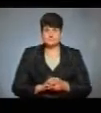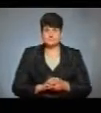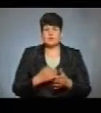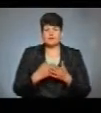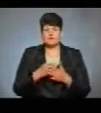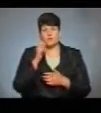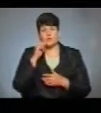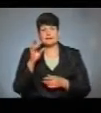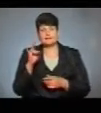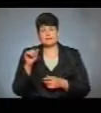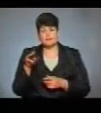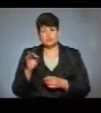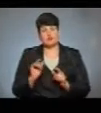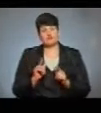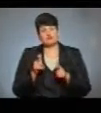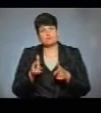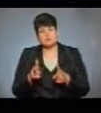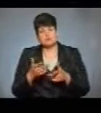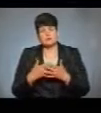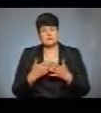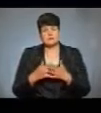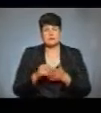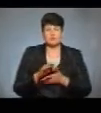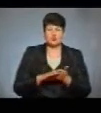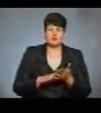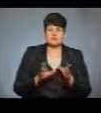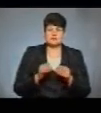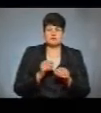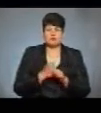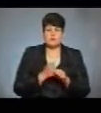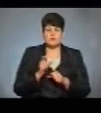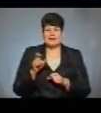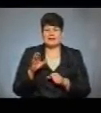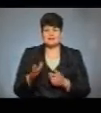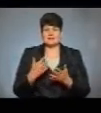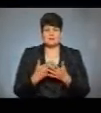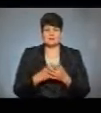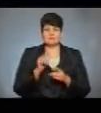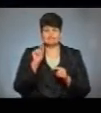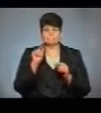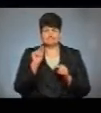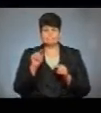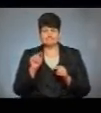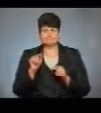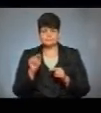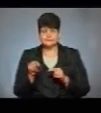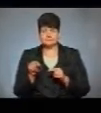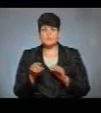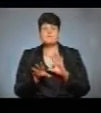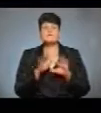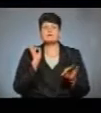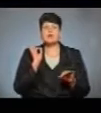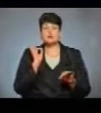НАТО, будемо вступити в НАТО, розширити співпрацю з ЄС, і ось проклікавши і